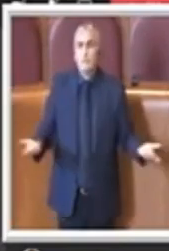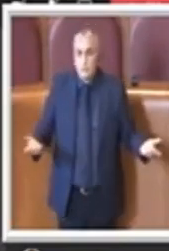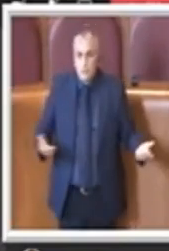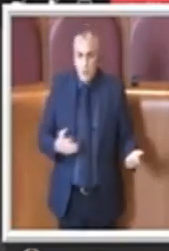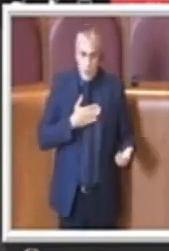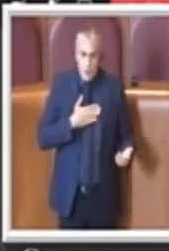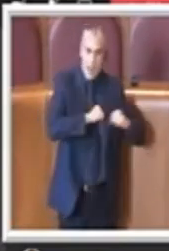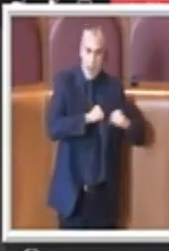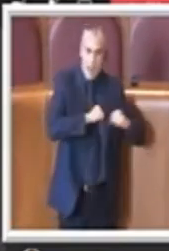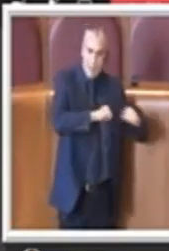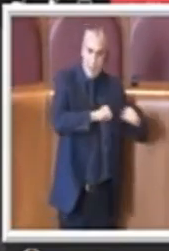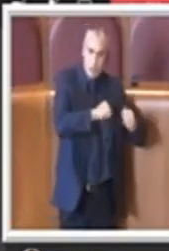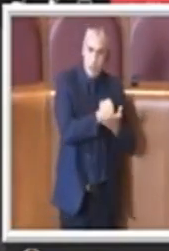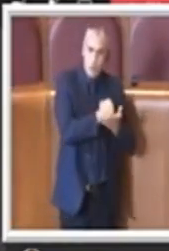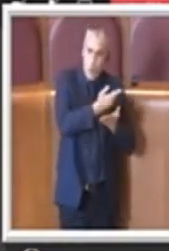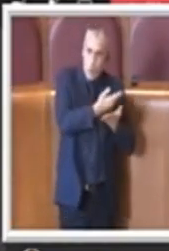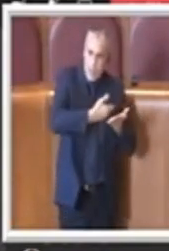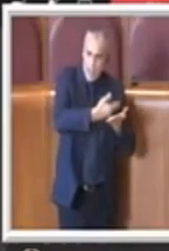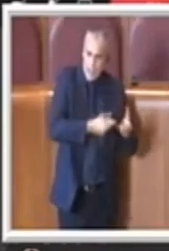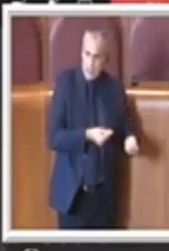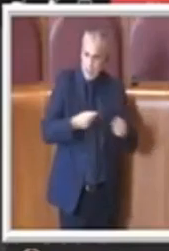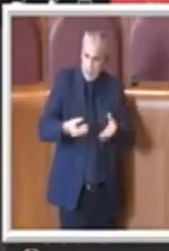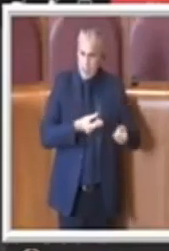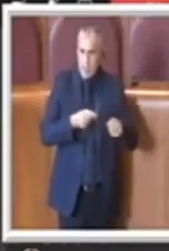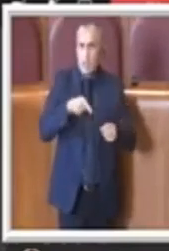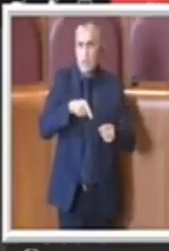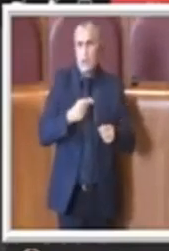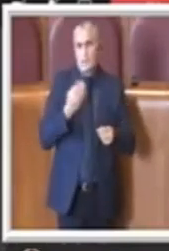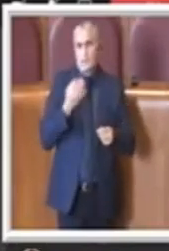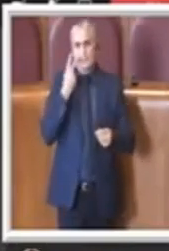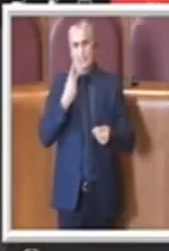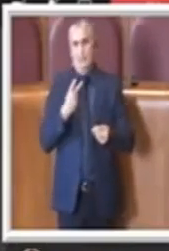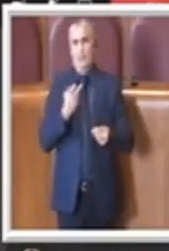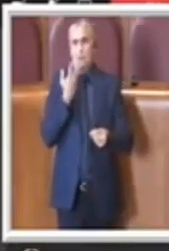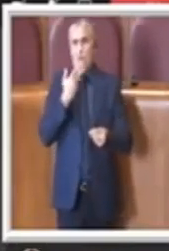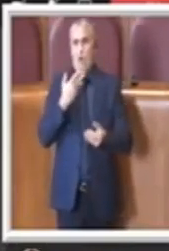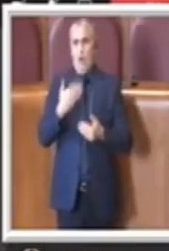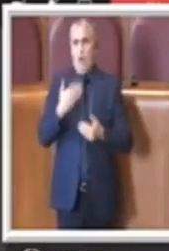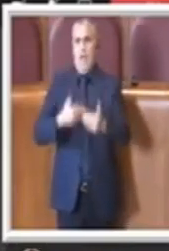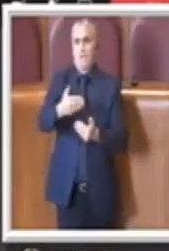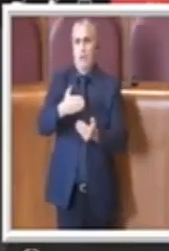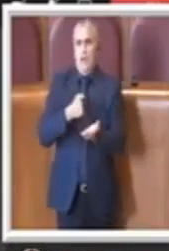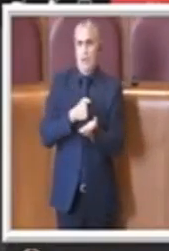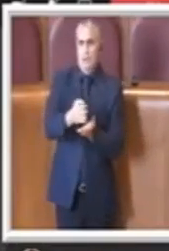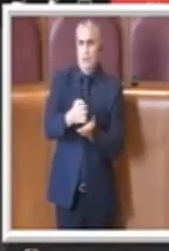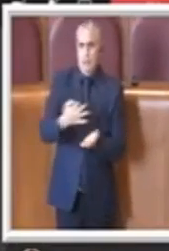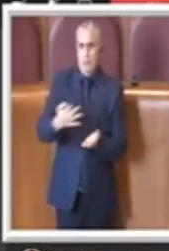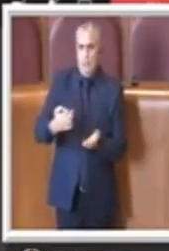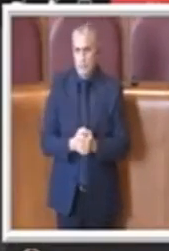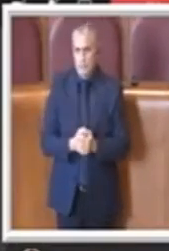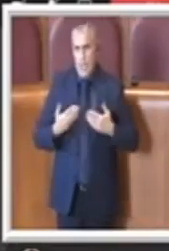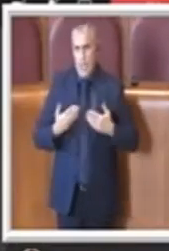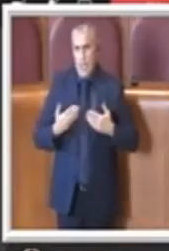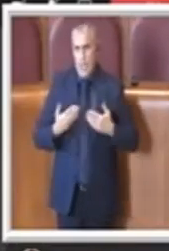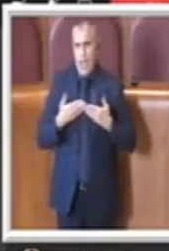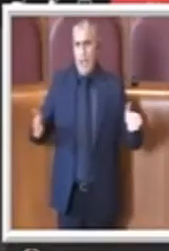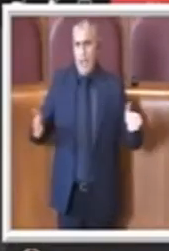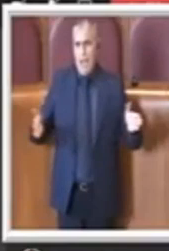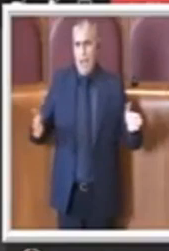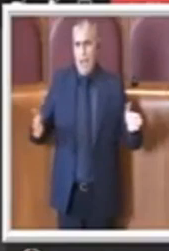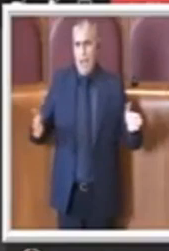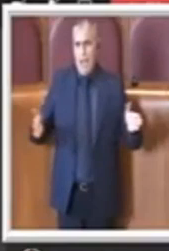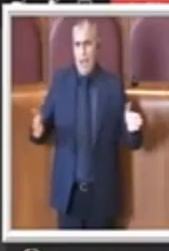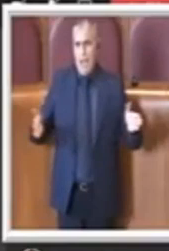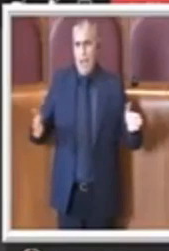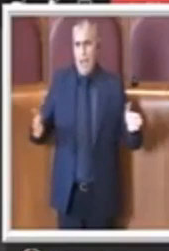l'estrazione sta mettendo in atto cercano proprio di andare in questa direzione lo dico con molta franchezza l'unico tema sul